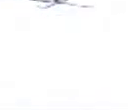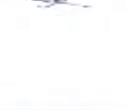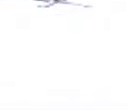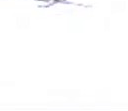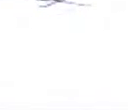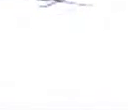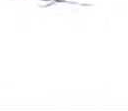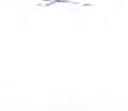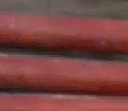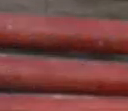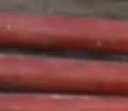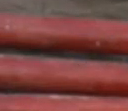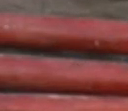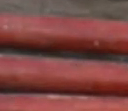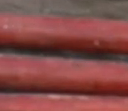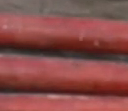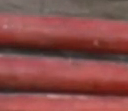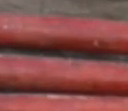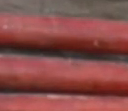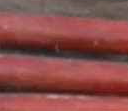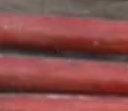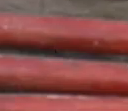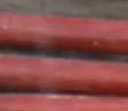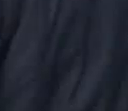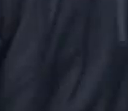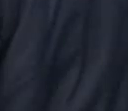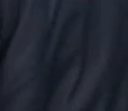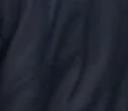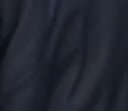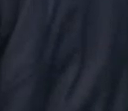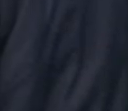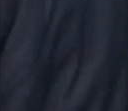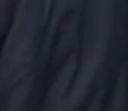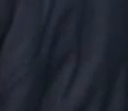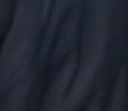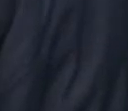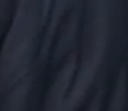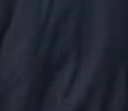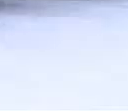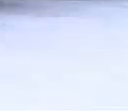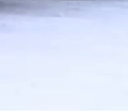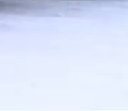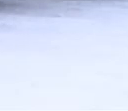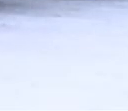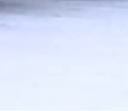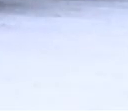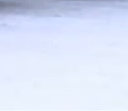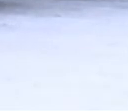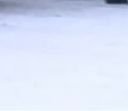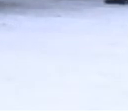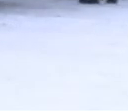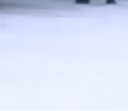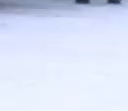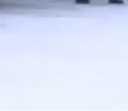В семье проверили готовность города к весенним паводкам. В рамках командно-штабного учения «Коктейль-2020» состоялся осмотр техники.